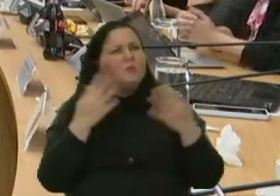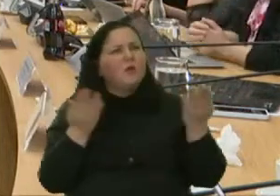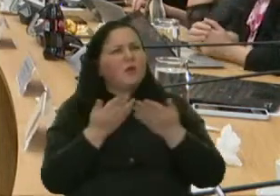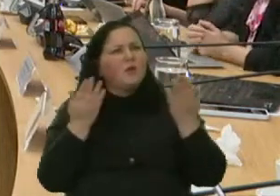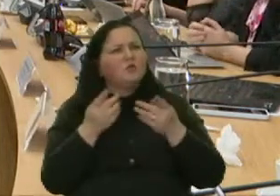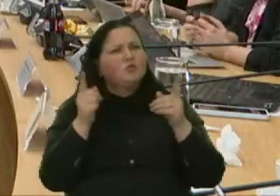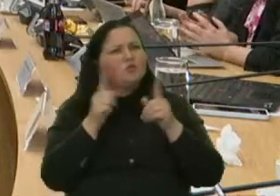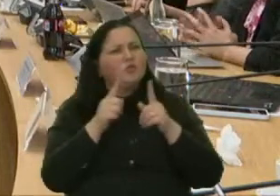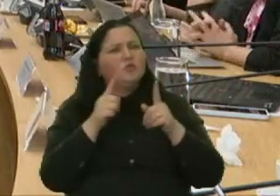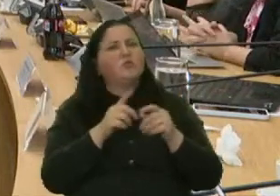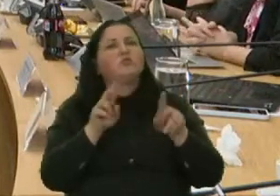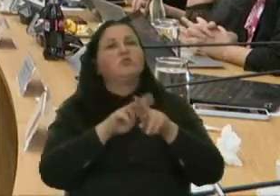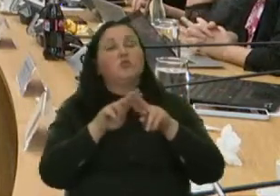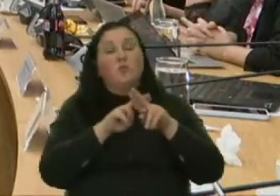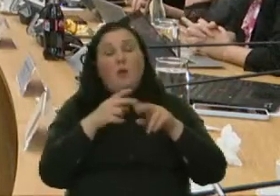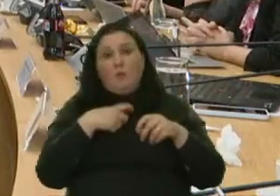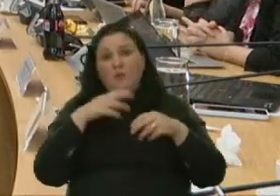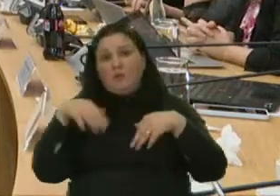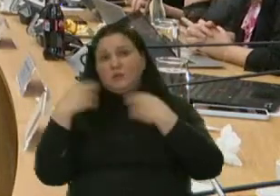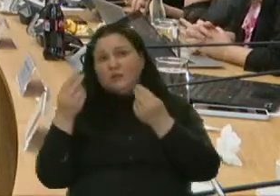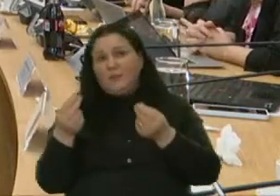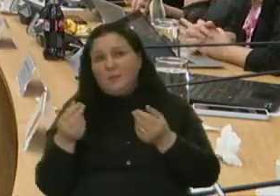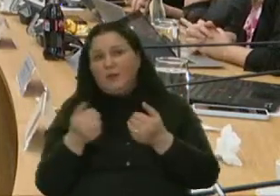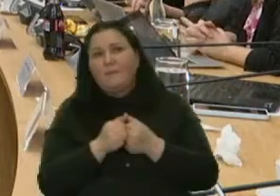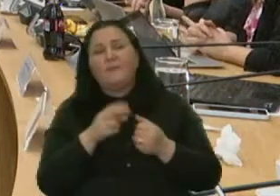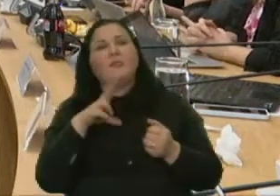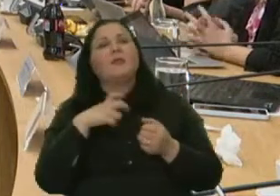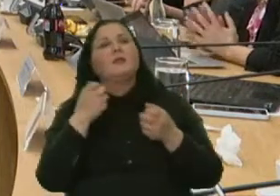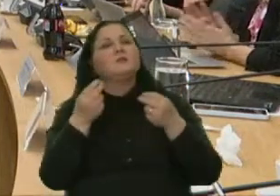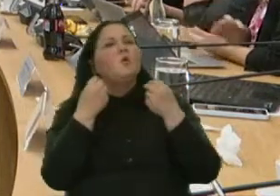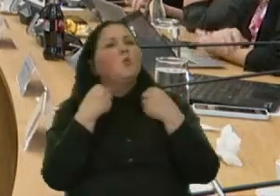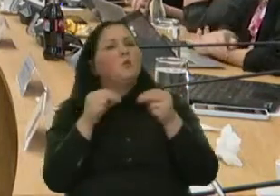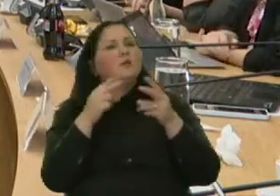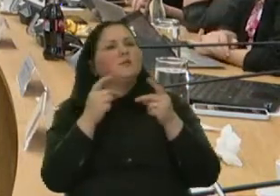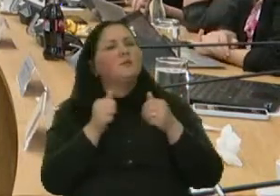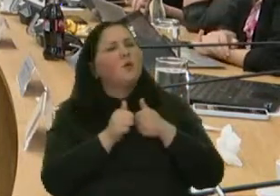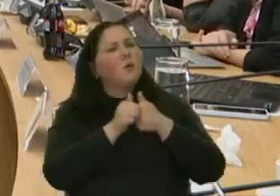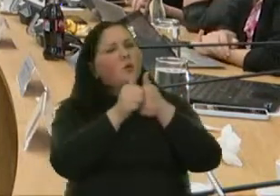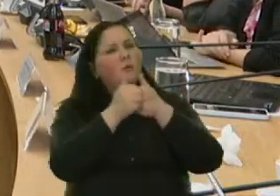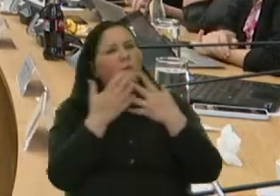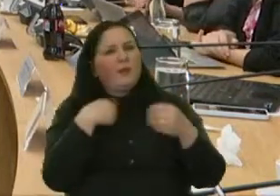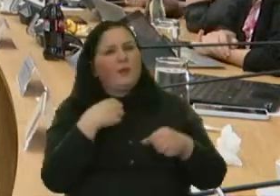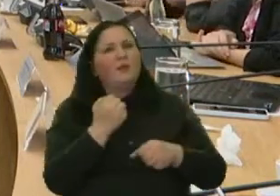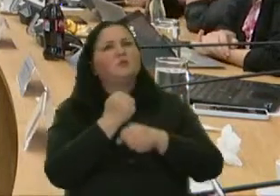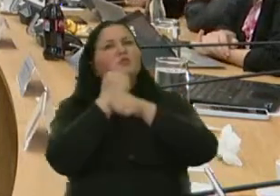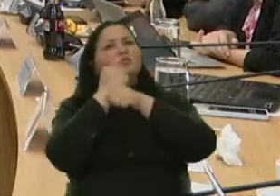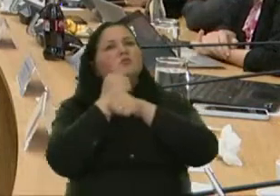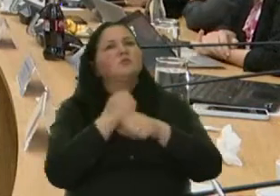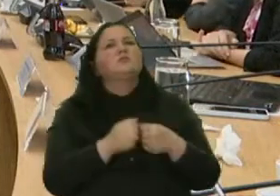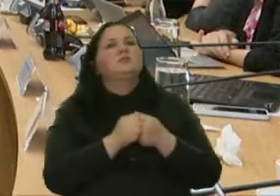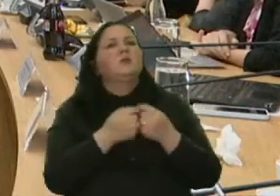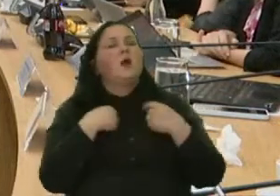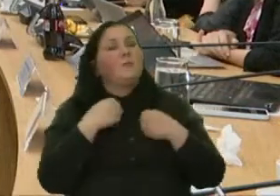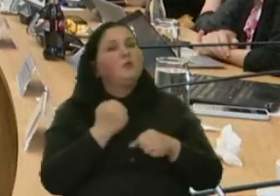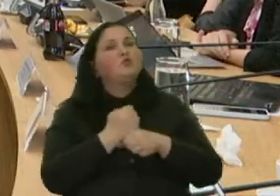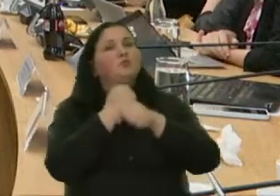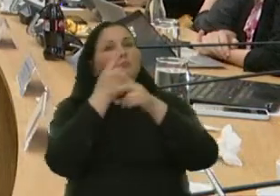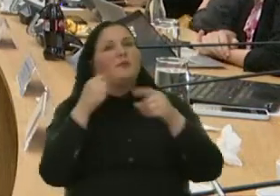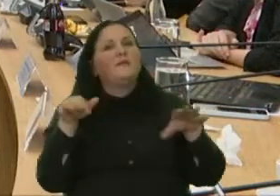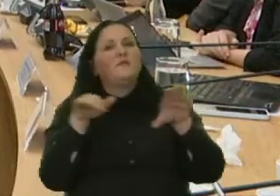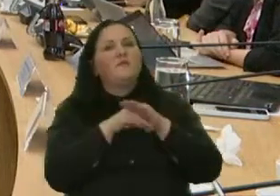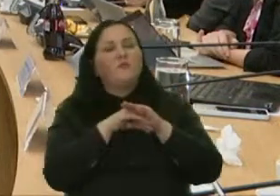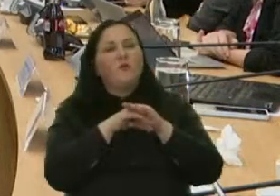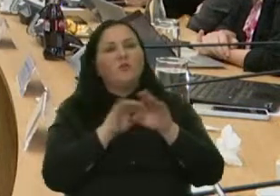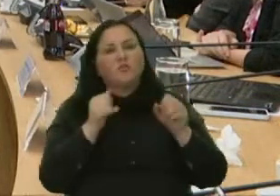acuma și a alocat bani pentru realizarea lui Deci este un exemplu bun de urmat pe care î susținem acum ne am susținut prin vot și